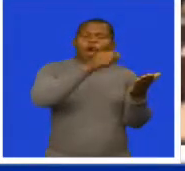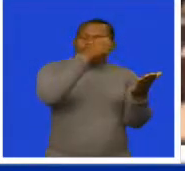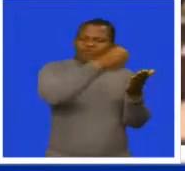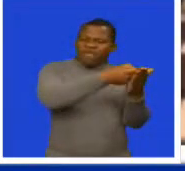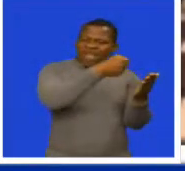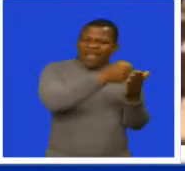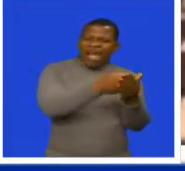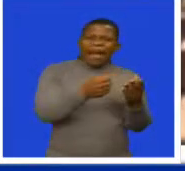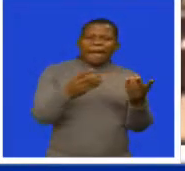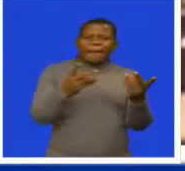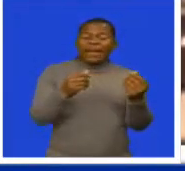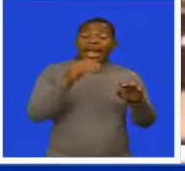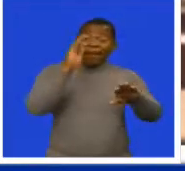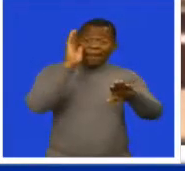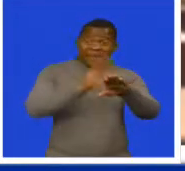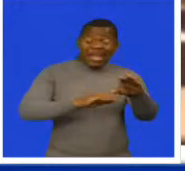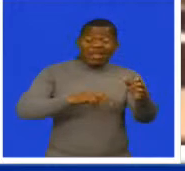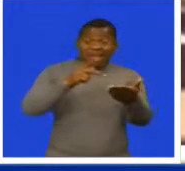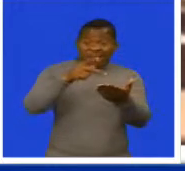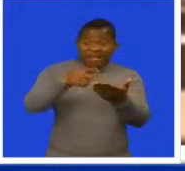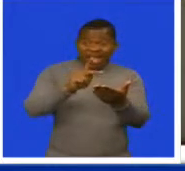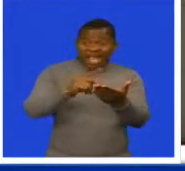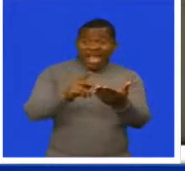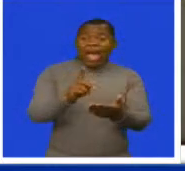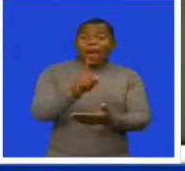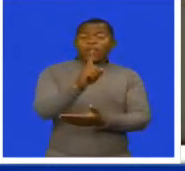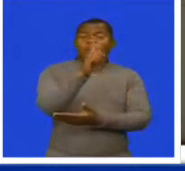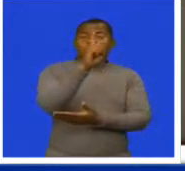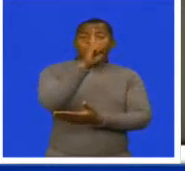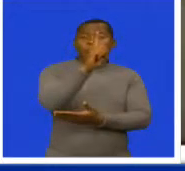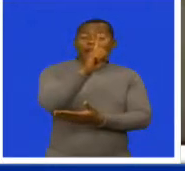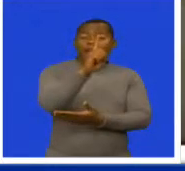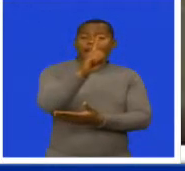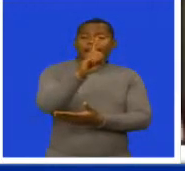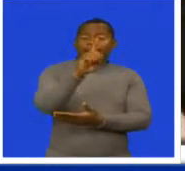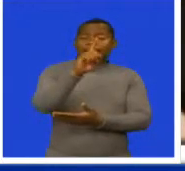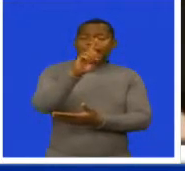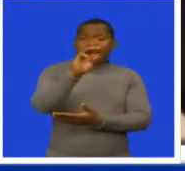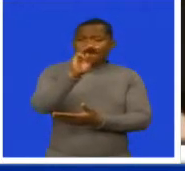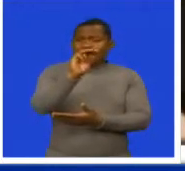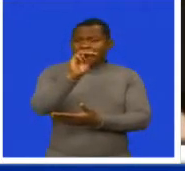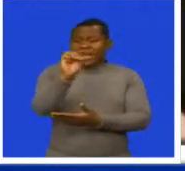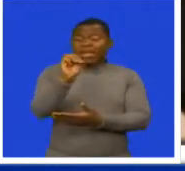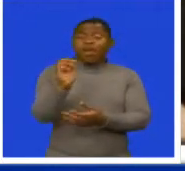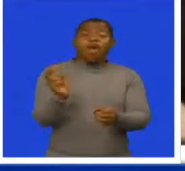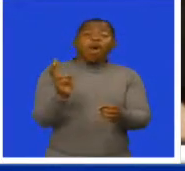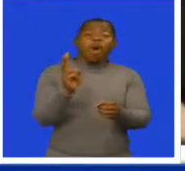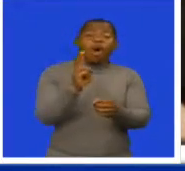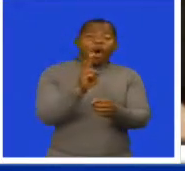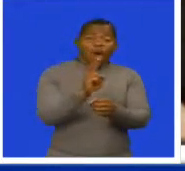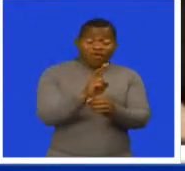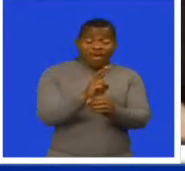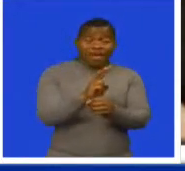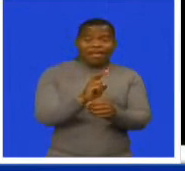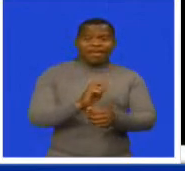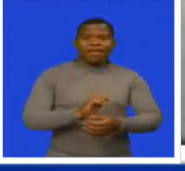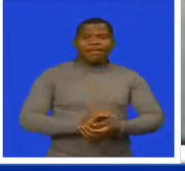letifika ngetulu kwesigidi semalangeni TindzabaEmini Eswatini TV kube yathemkosi Mavimbela empapane.